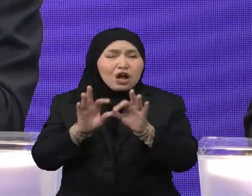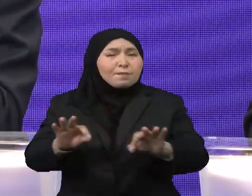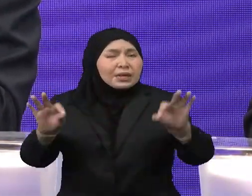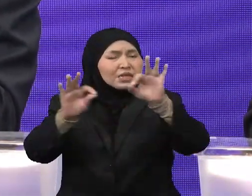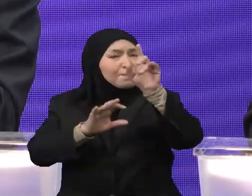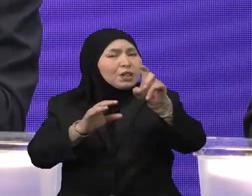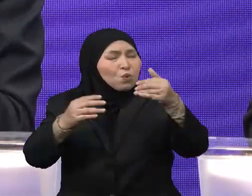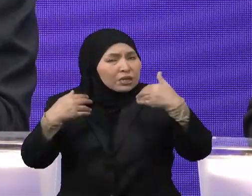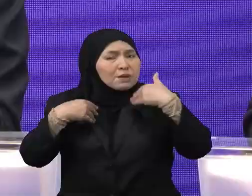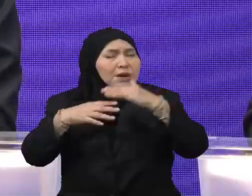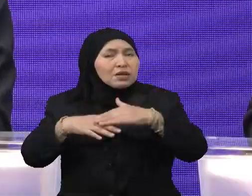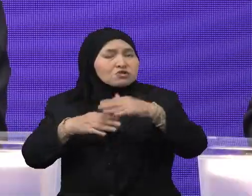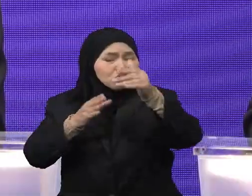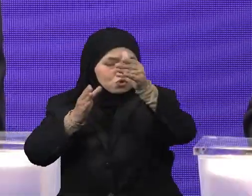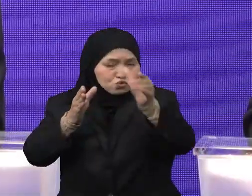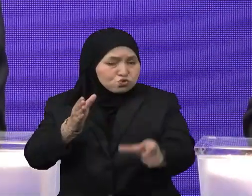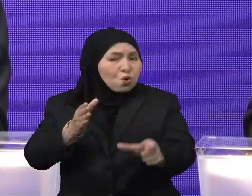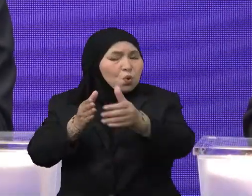perlu adik kepada seseorang